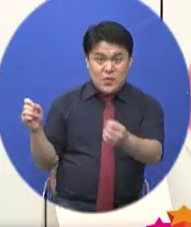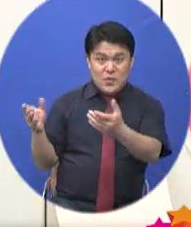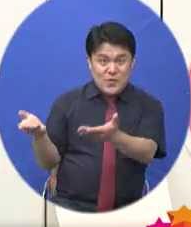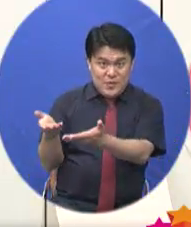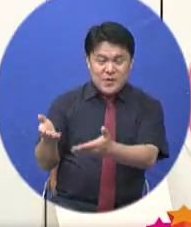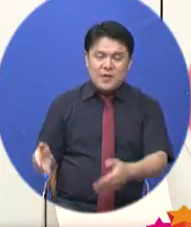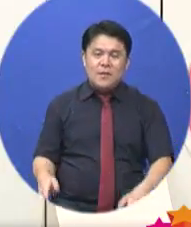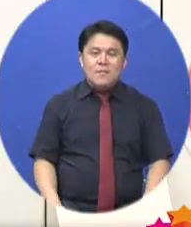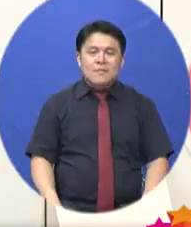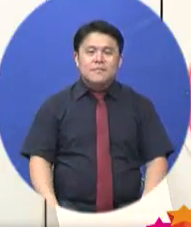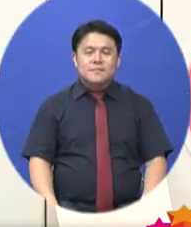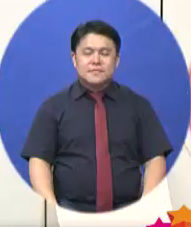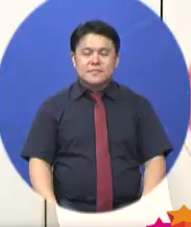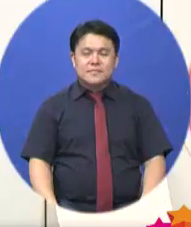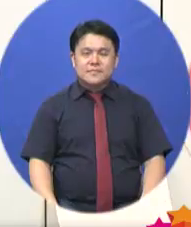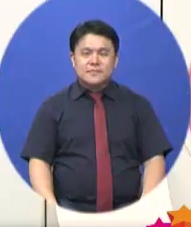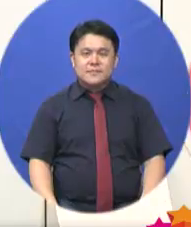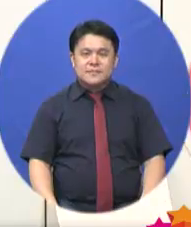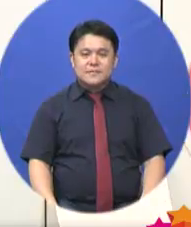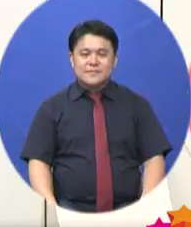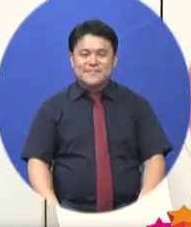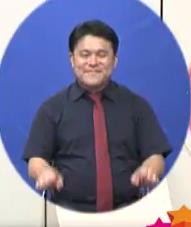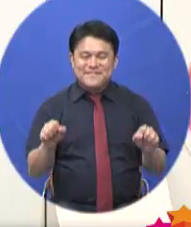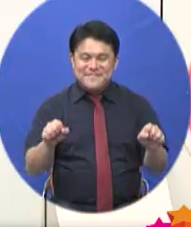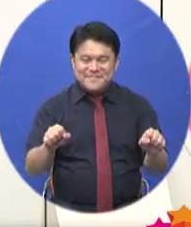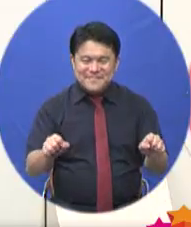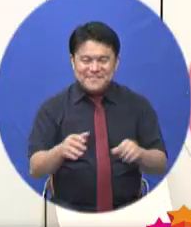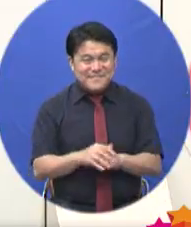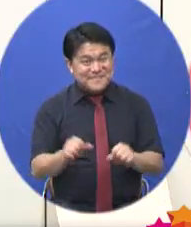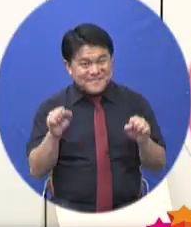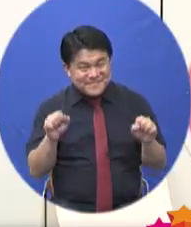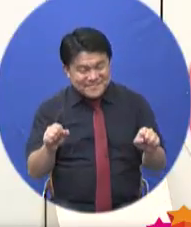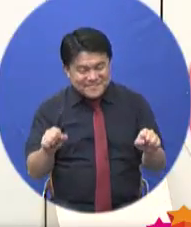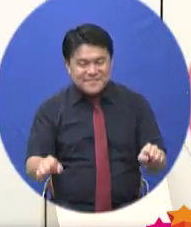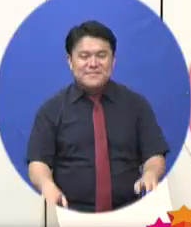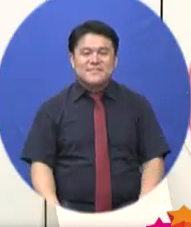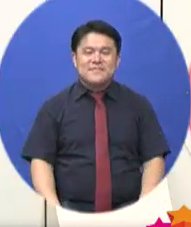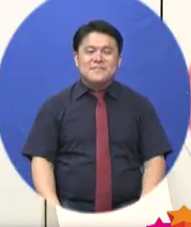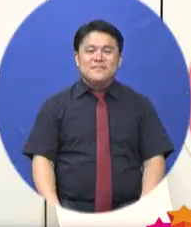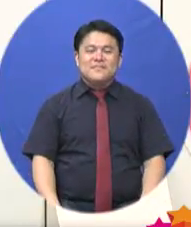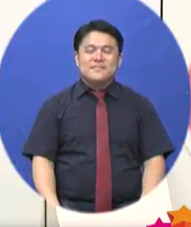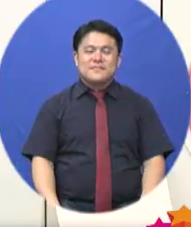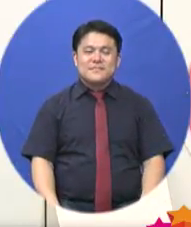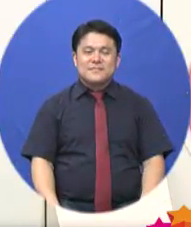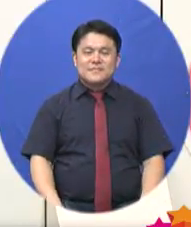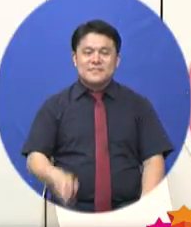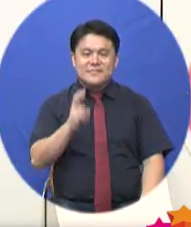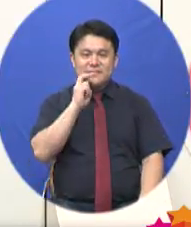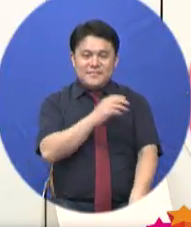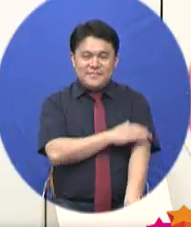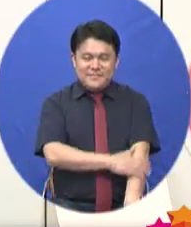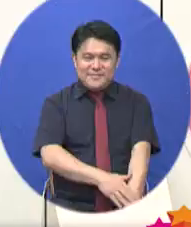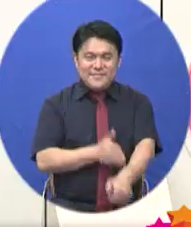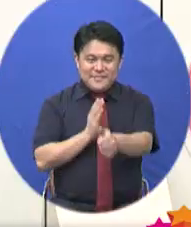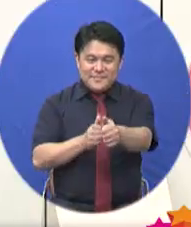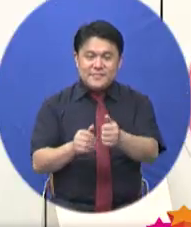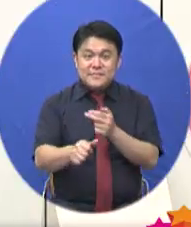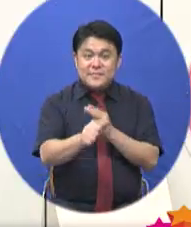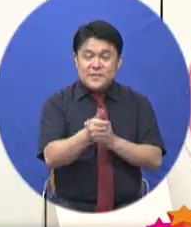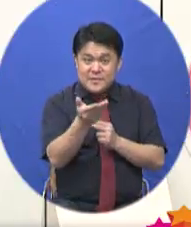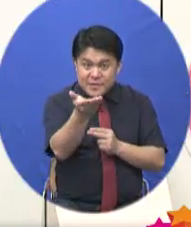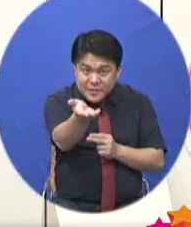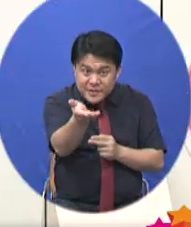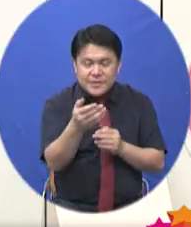번 몇 말씀 나눠보세요. 안녕하세요. 아, 네, 안녕하세요. 네, 노래 잘 하세요. 예, 선생님 저